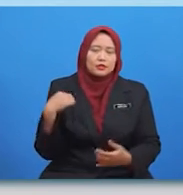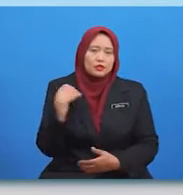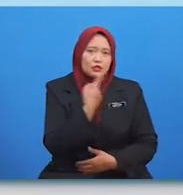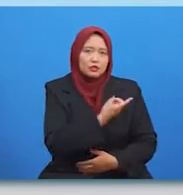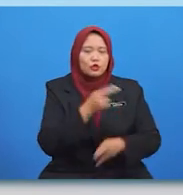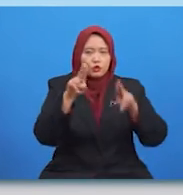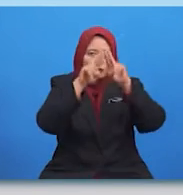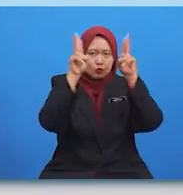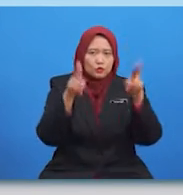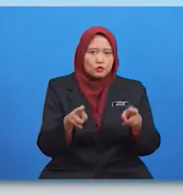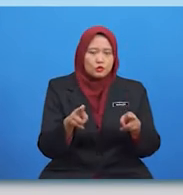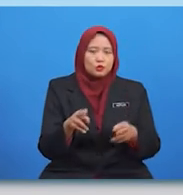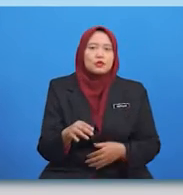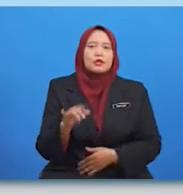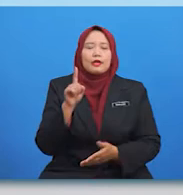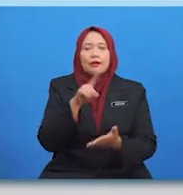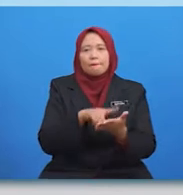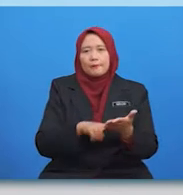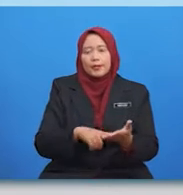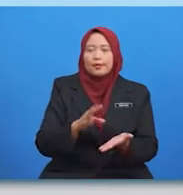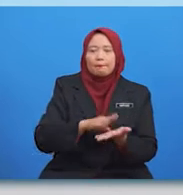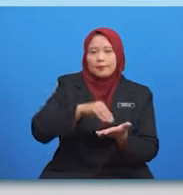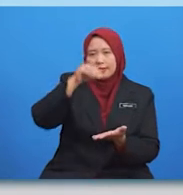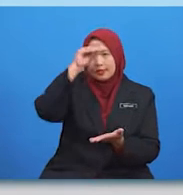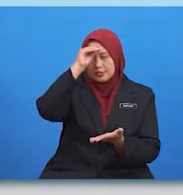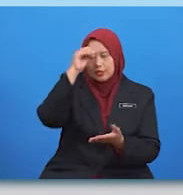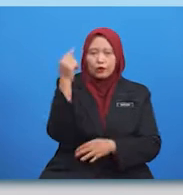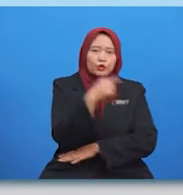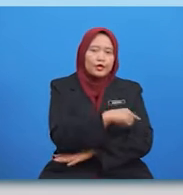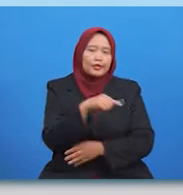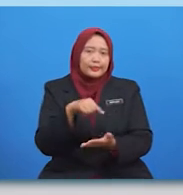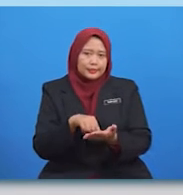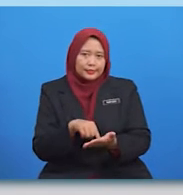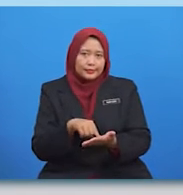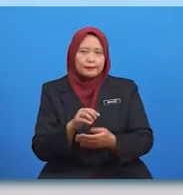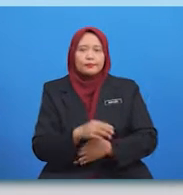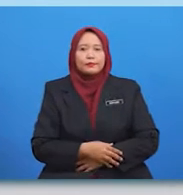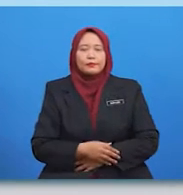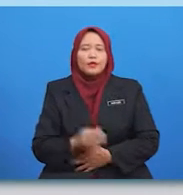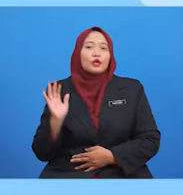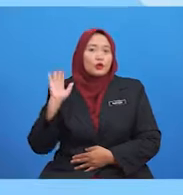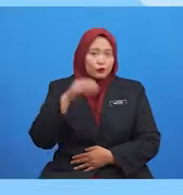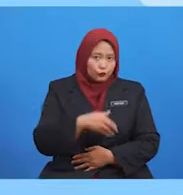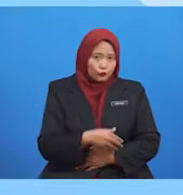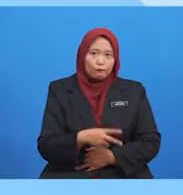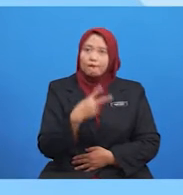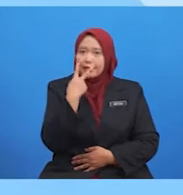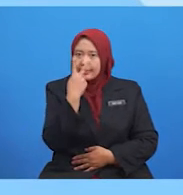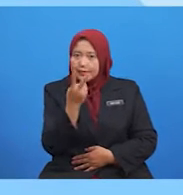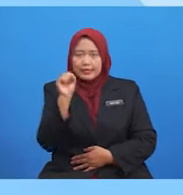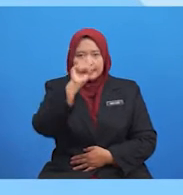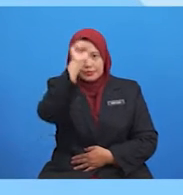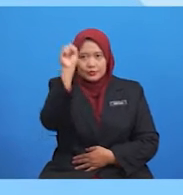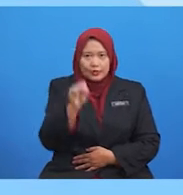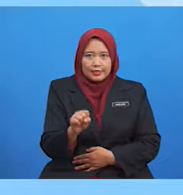akan uji apa yang telah kita pelajari hari ini. Sedia untuk sesi soalan kita? Jom kita lihat